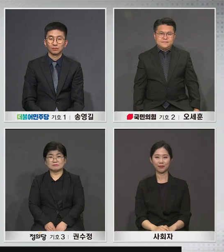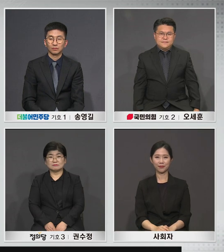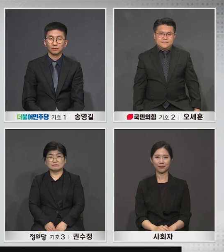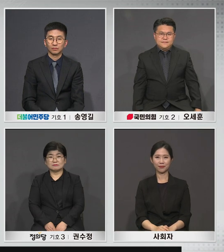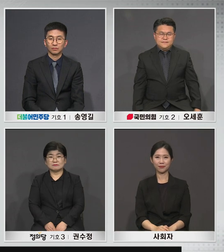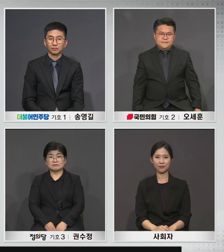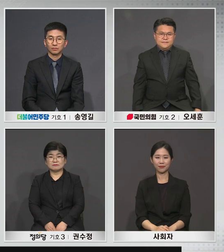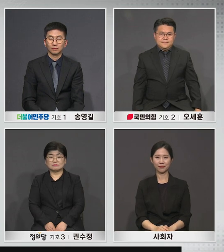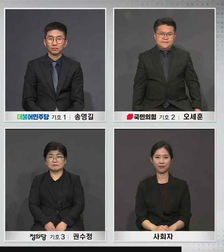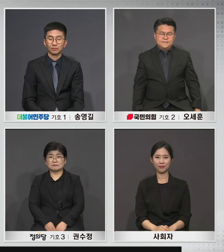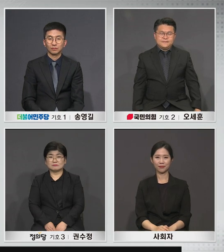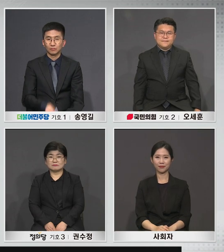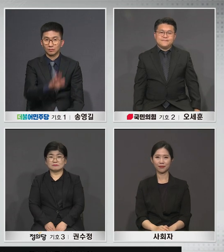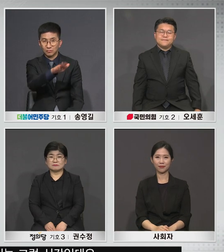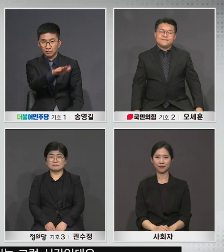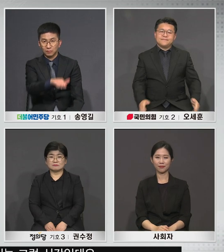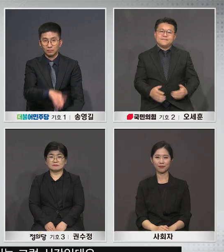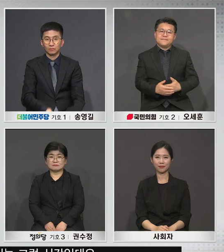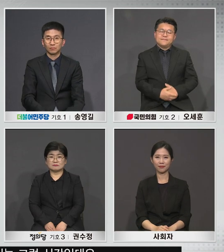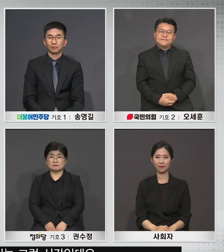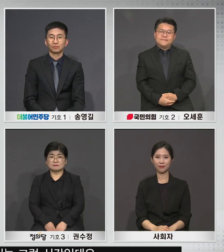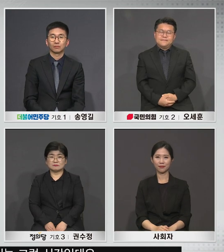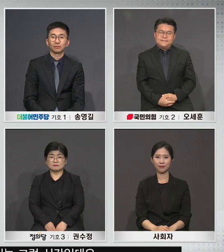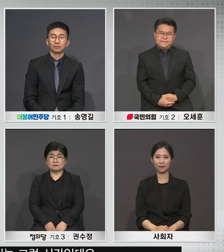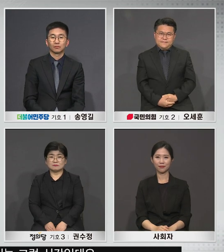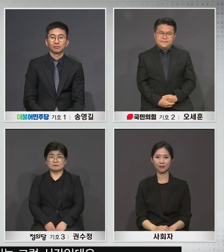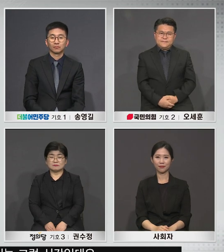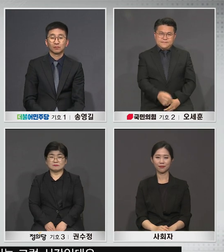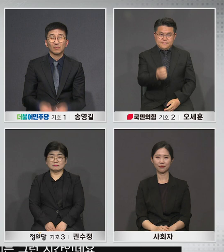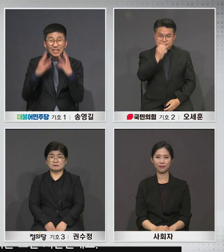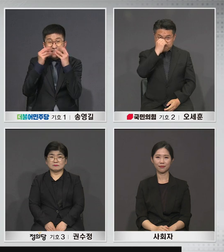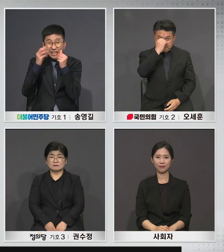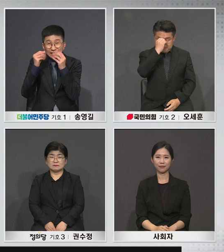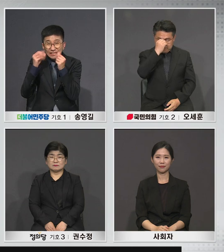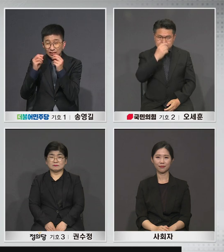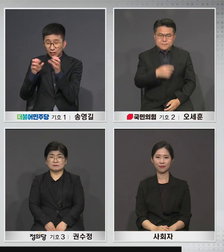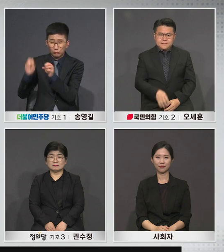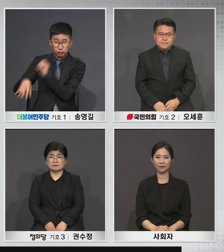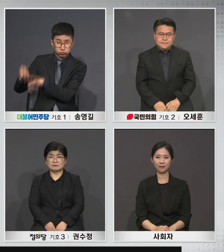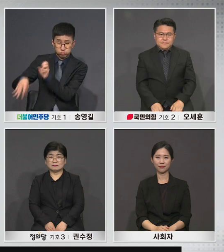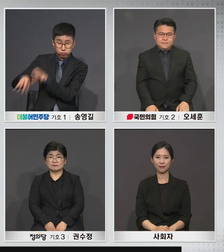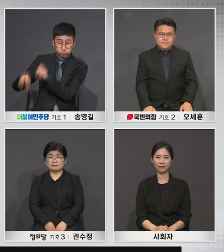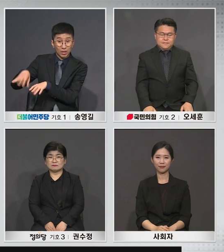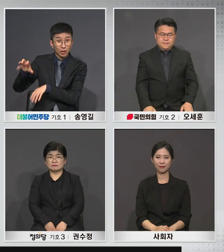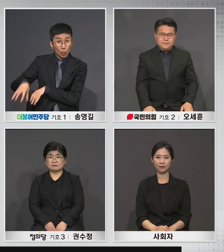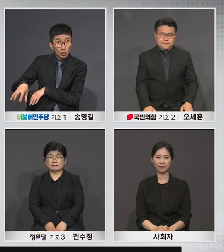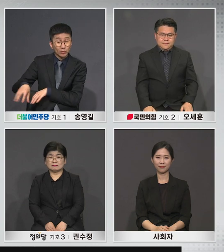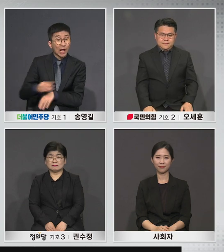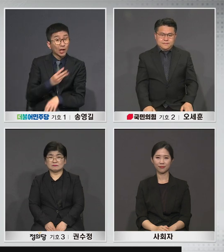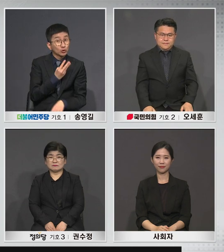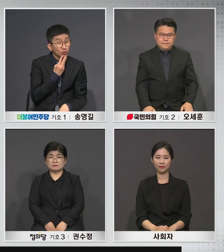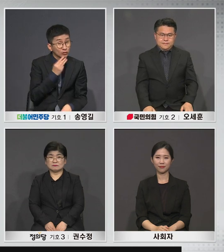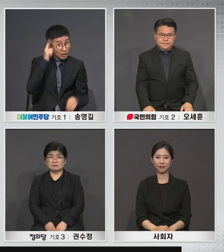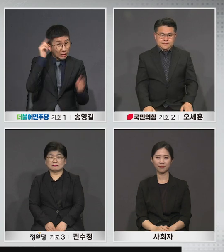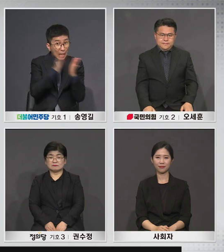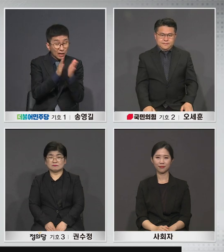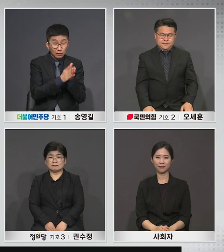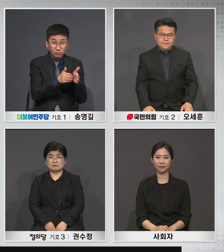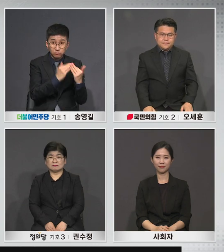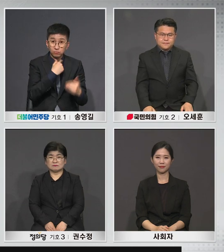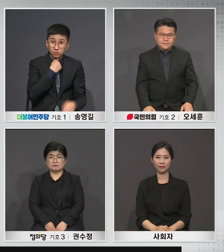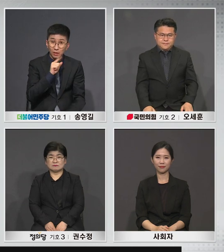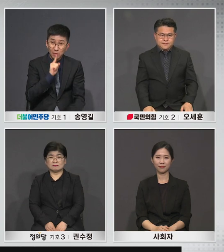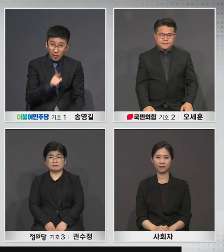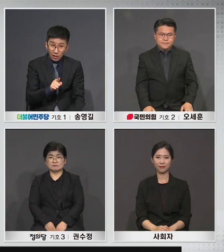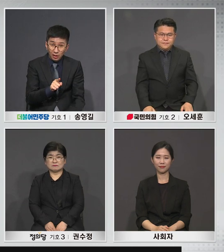우리 권수정 후보께서는 쓰레기 매립장에 대한 대안을 서울 자체에서 매립장을 만들자 발생지 원칙에